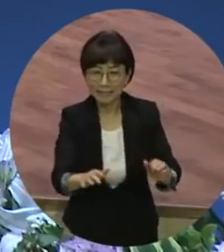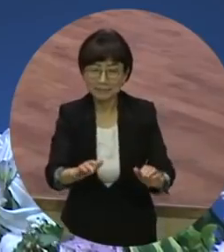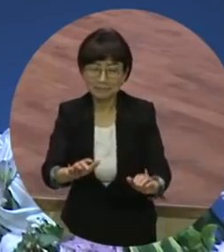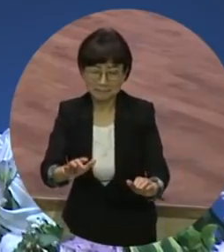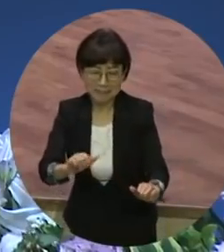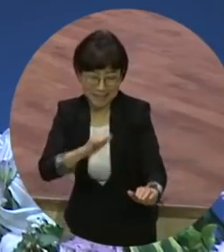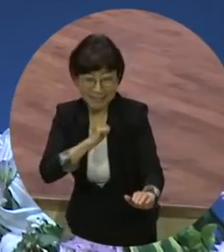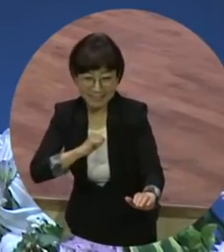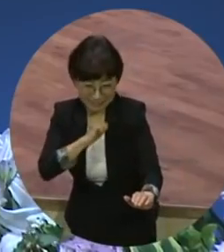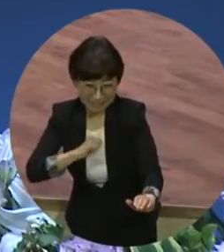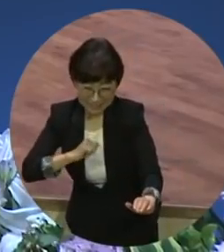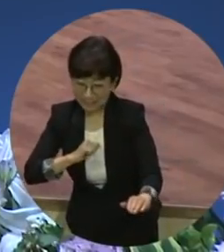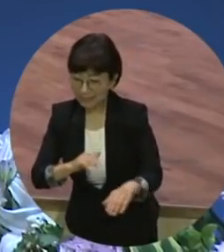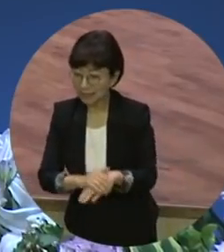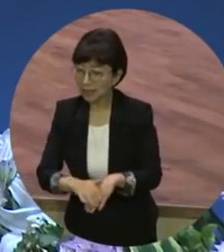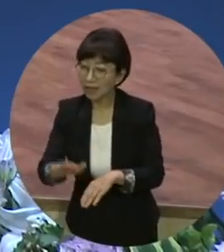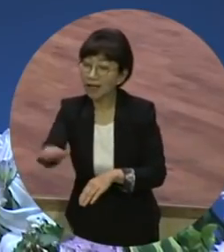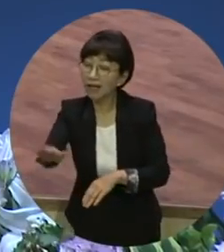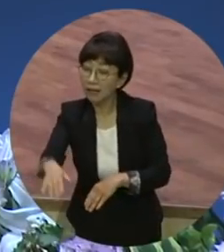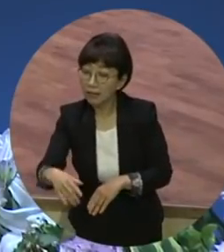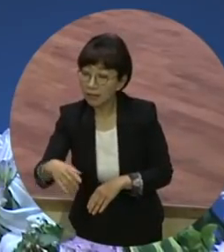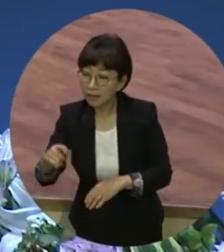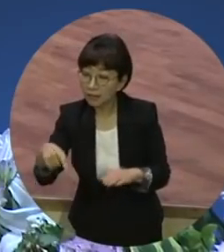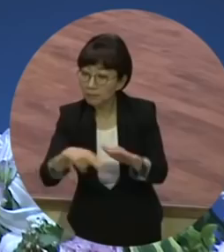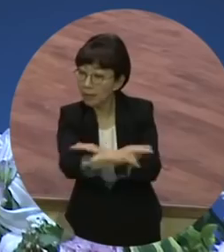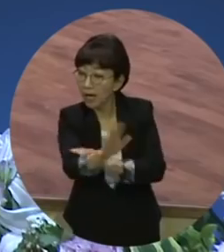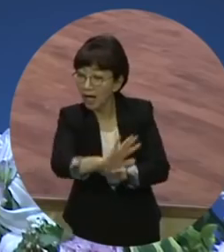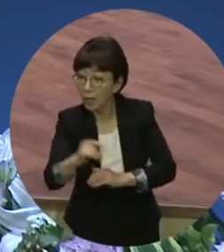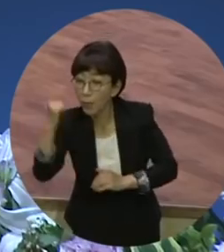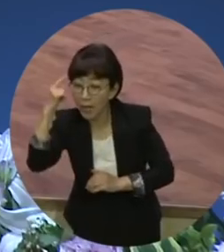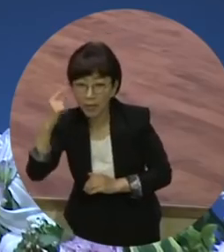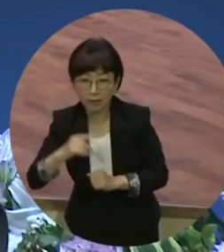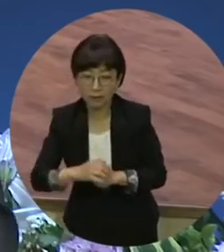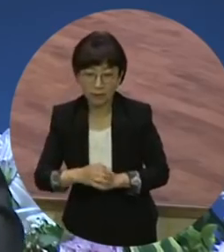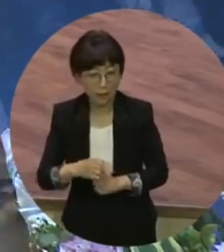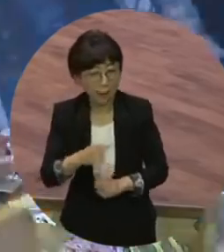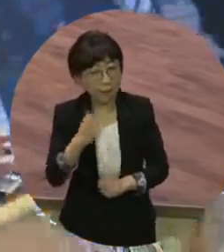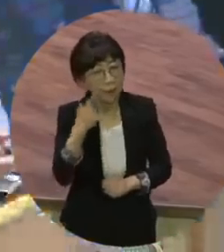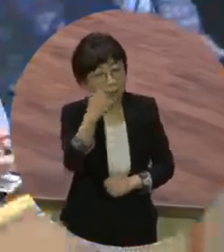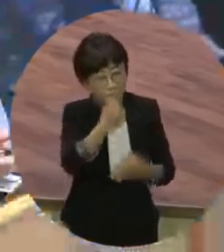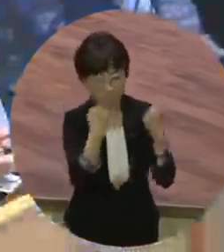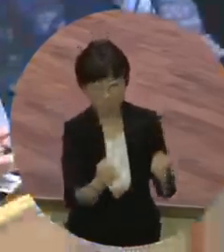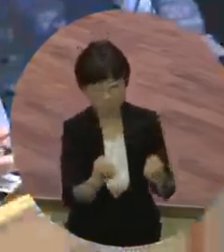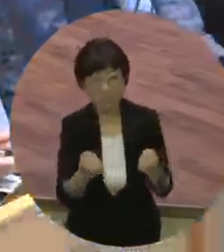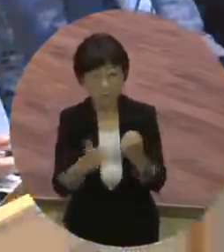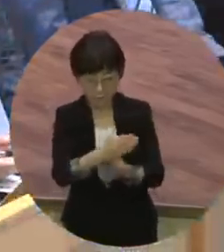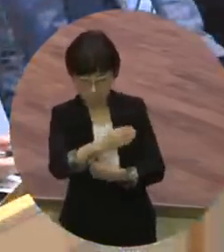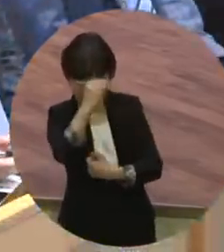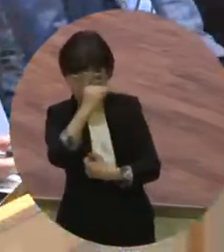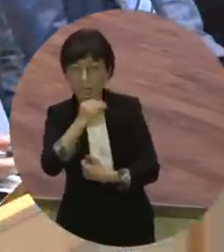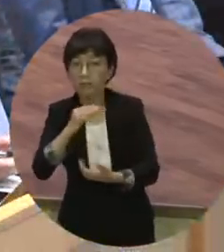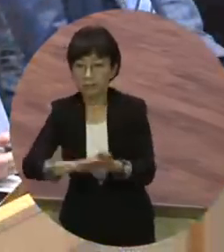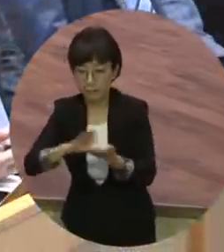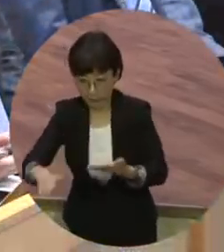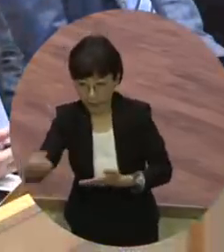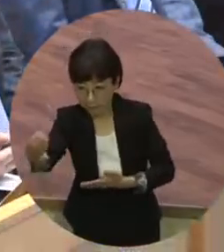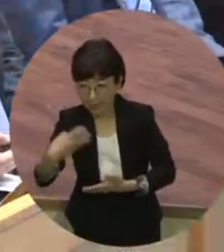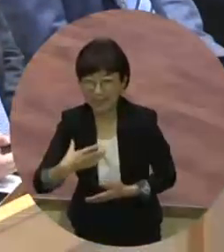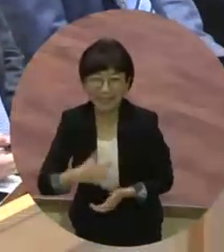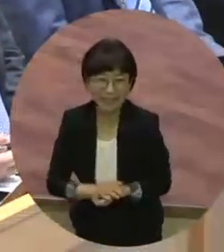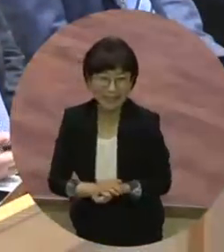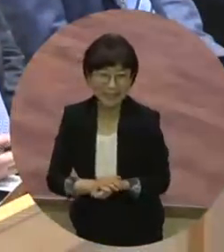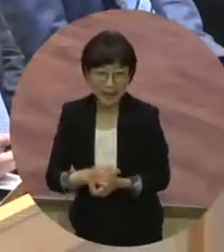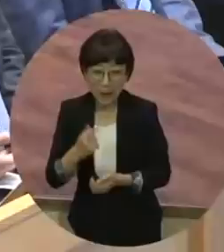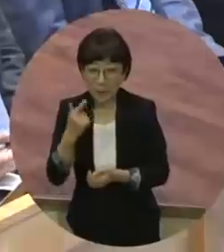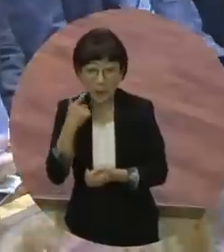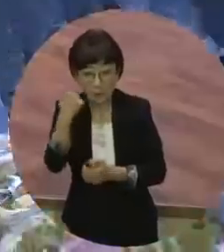사장님 왜 안 나가셨어? 했더니 목사님이 안 나가니까 자도 안 나갔다. 세상에 목사님이 안 나가는데 어떻게